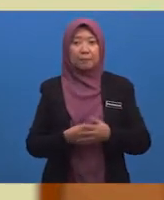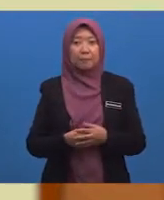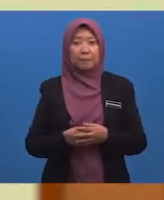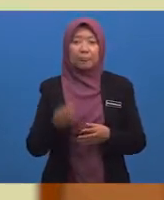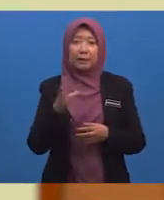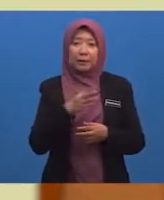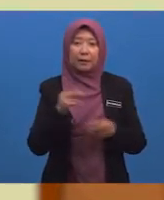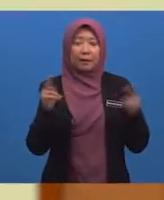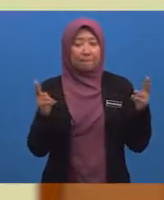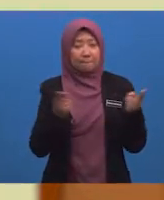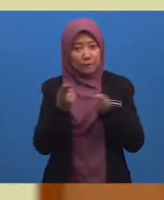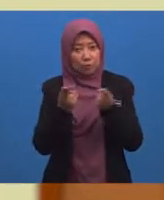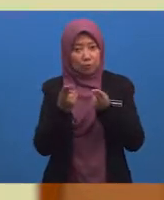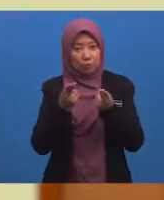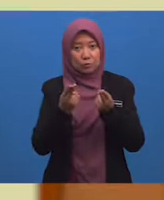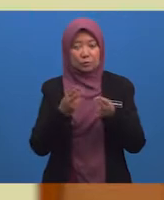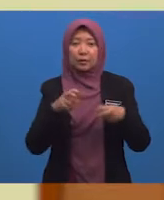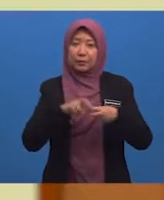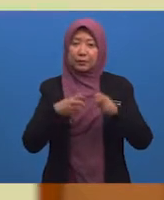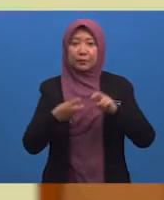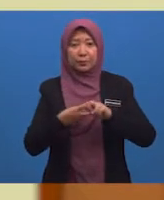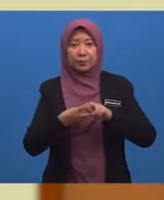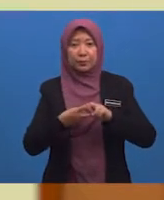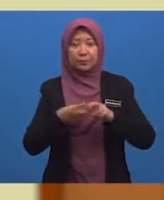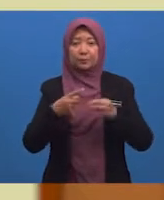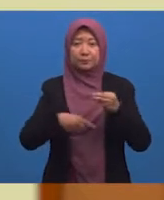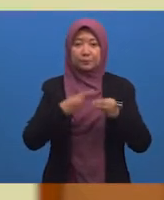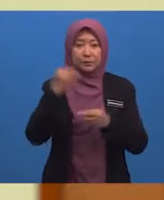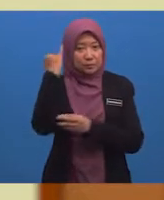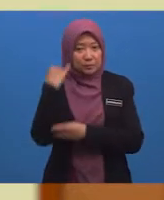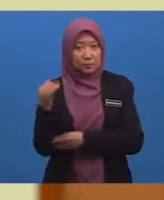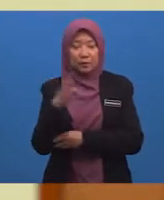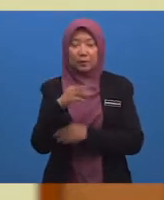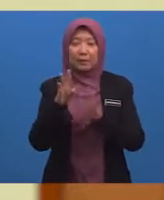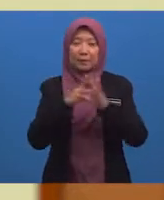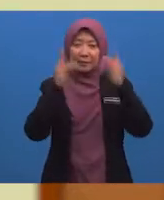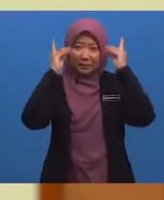dan menguruskan isu berkaitan dengan ilmu dan pendidikan.